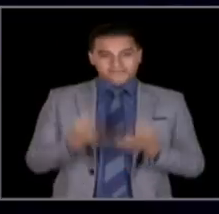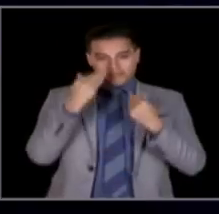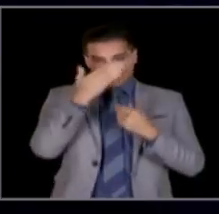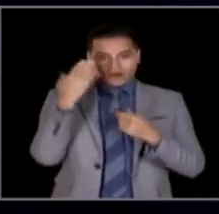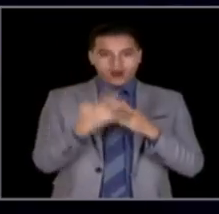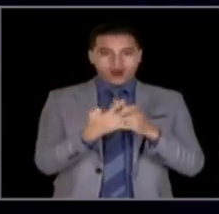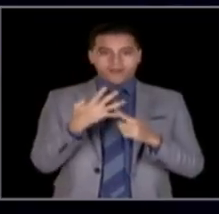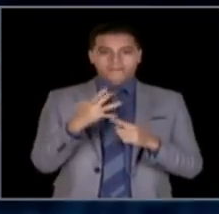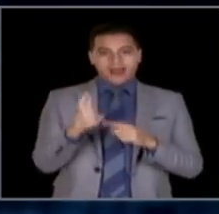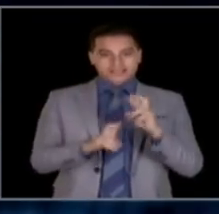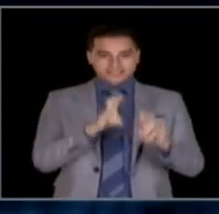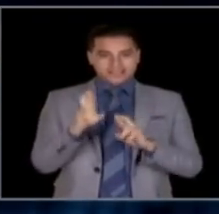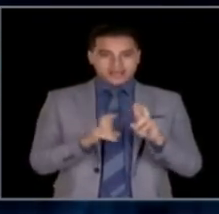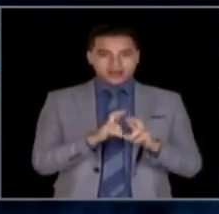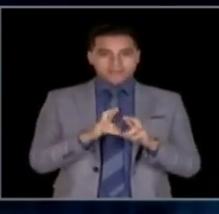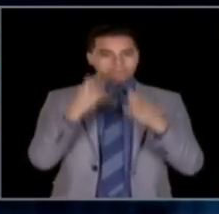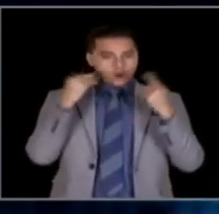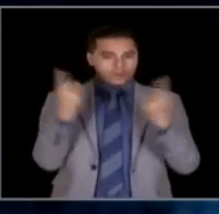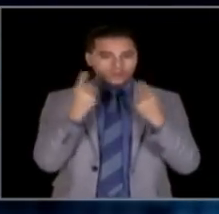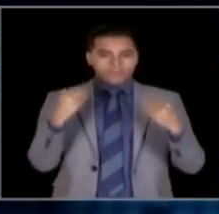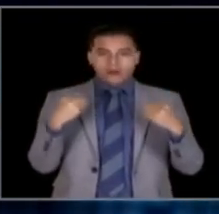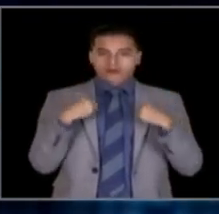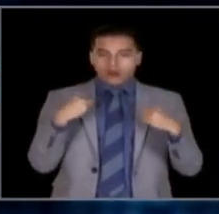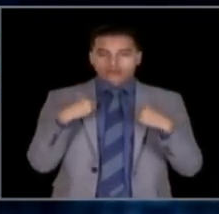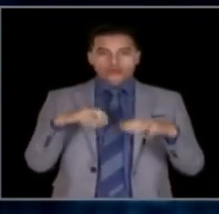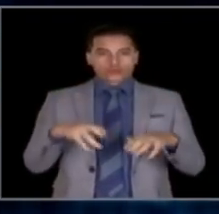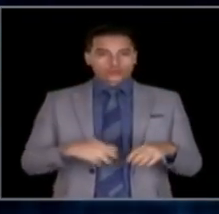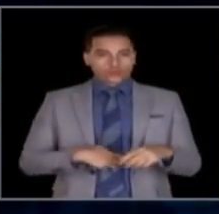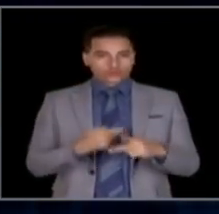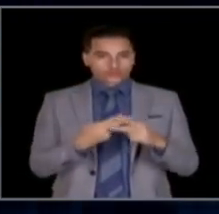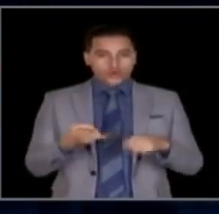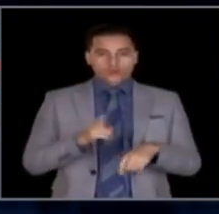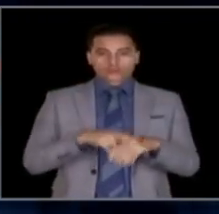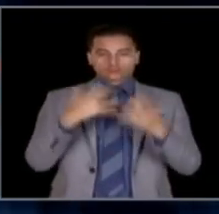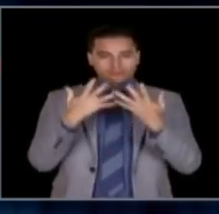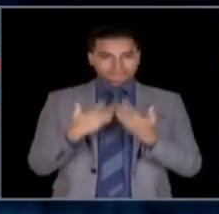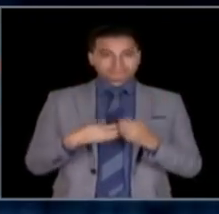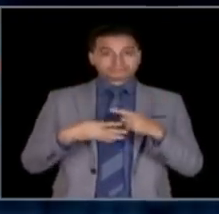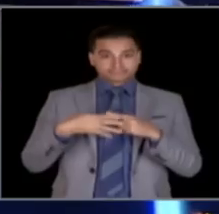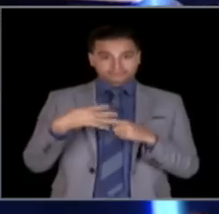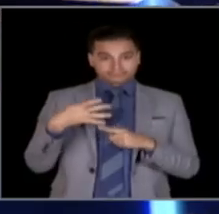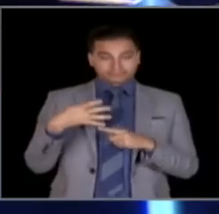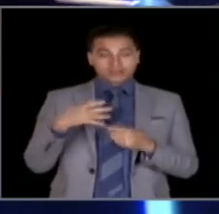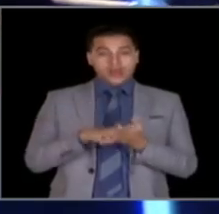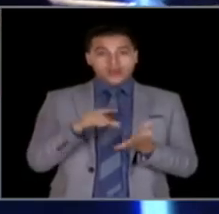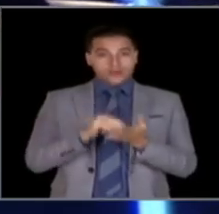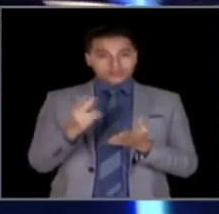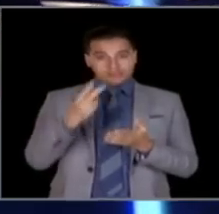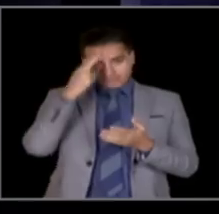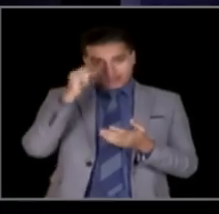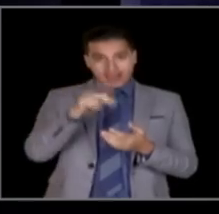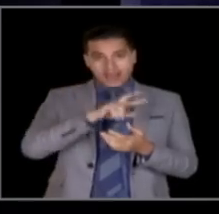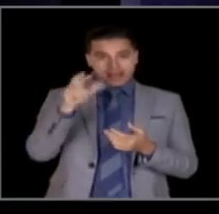فقرة المعرفة أربع أسئلة، معلومات عامة، رياضة، تكنولوجيا، وقدرات ذهنية. أول اتنين